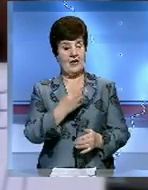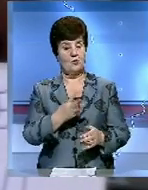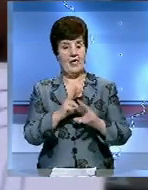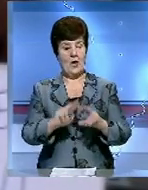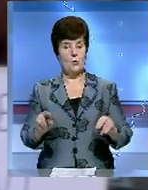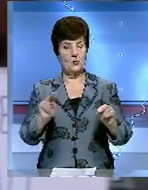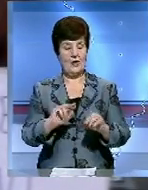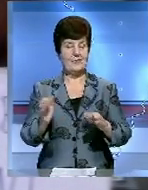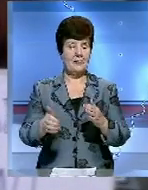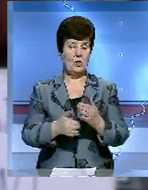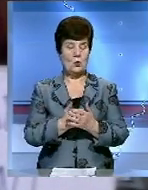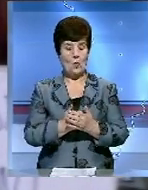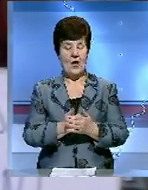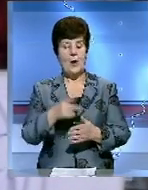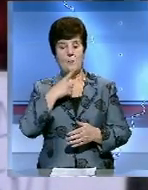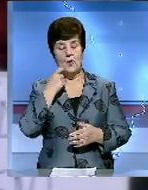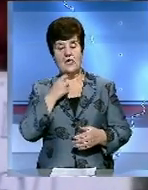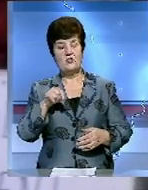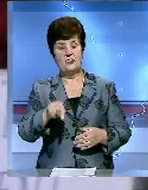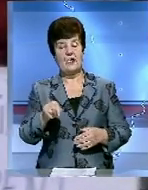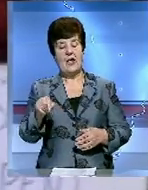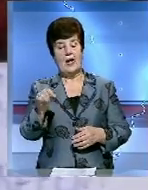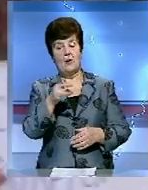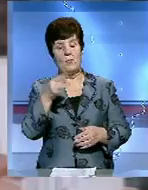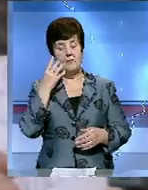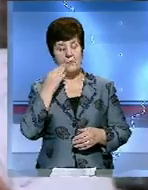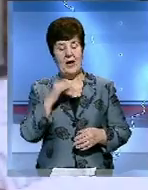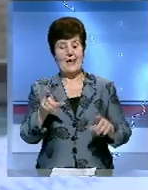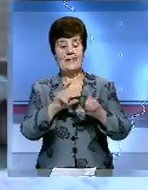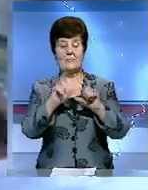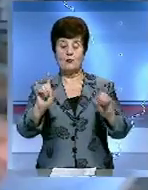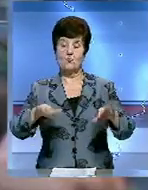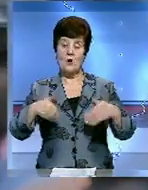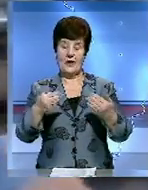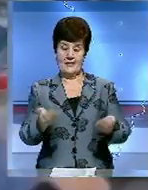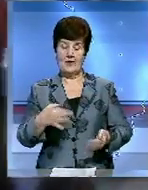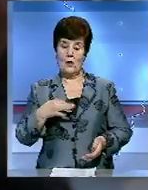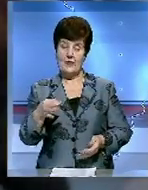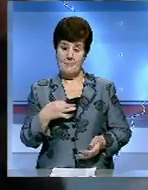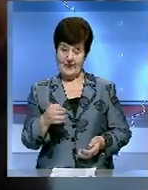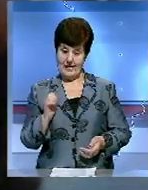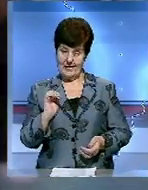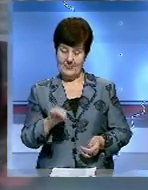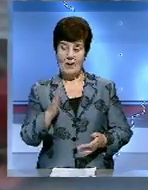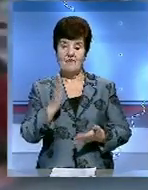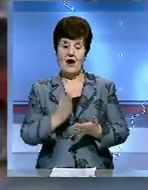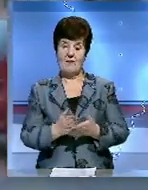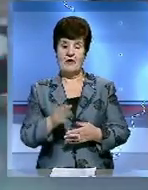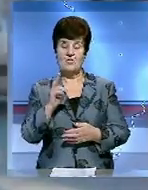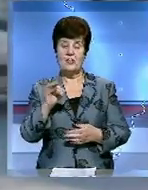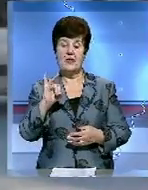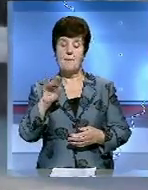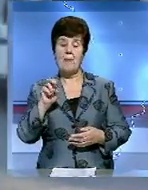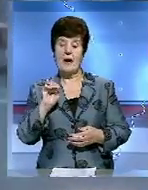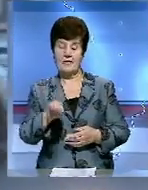noi elite politice în Republica Moldova. Institutul candidatului independent va avea și un impact social